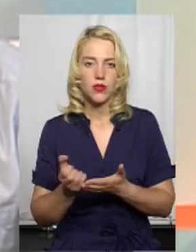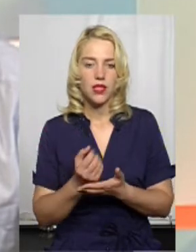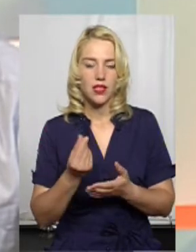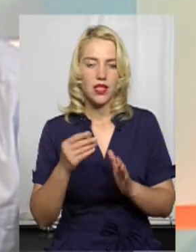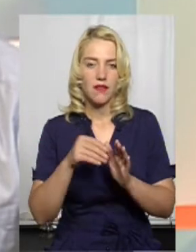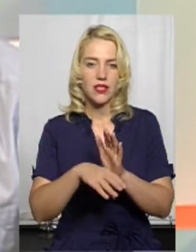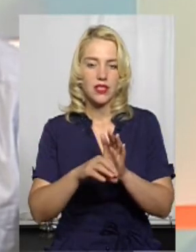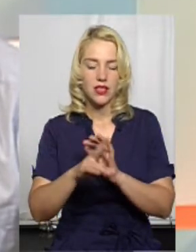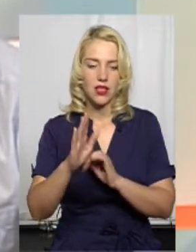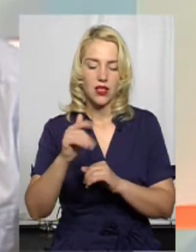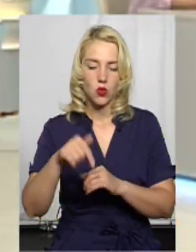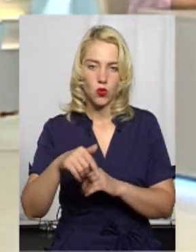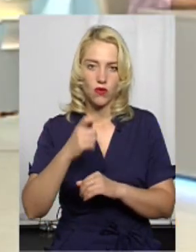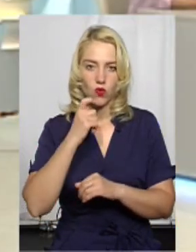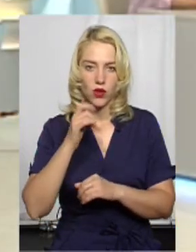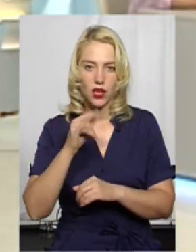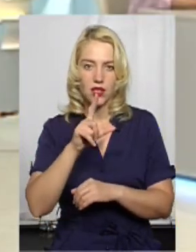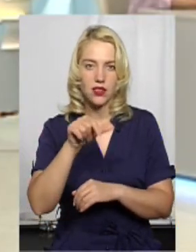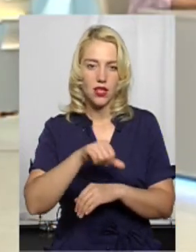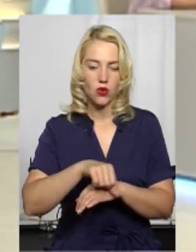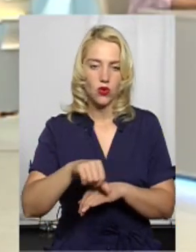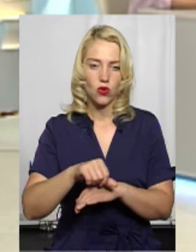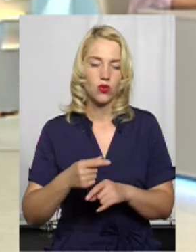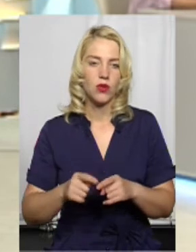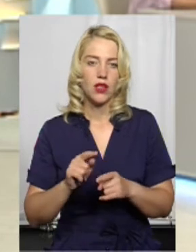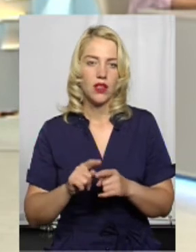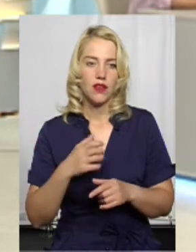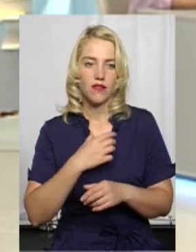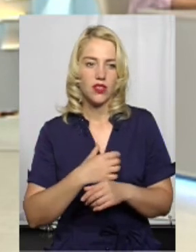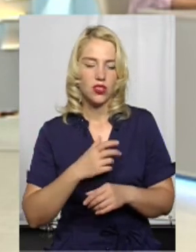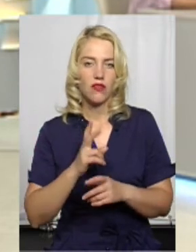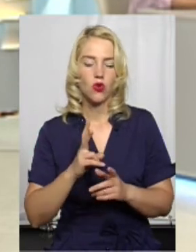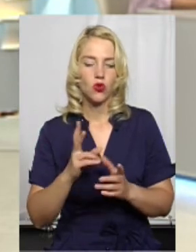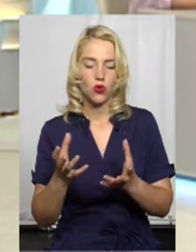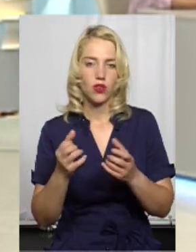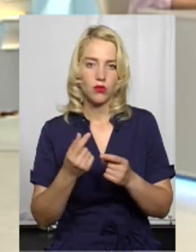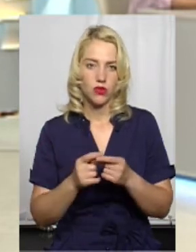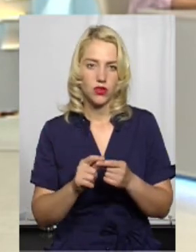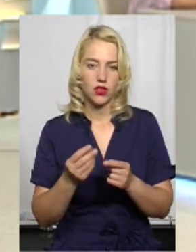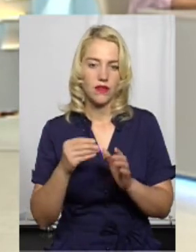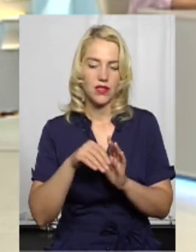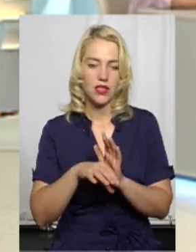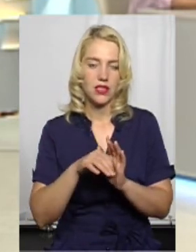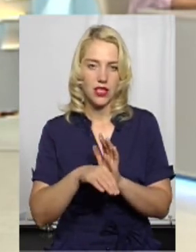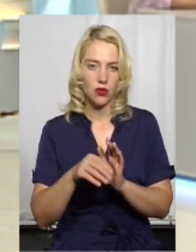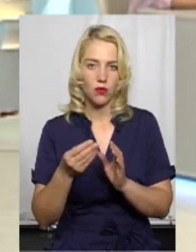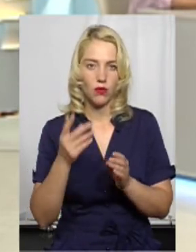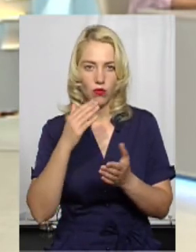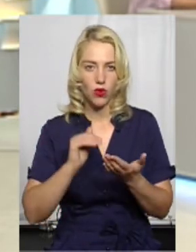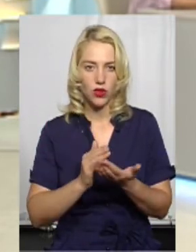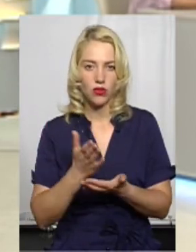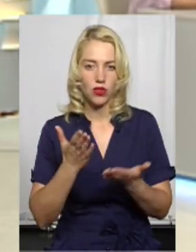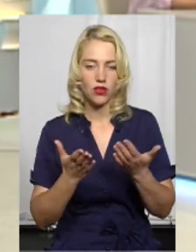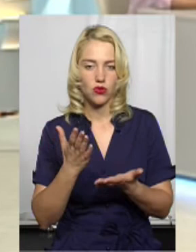за кордоном. Але тут дуже важливо вже імідж, статус того, хто отримує цю інвестиційну політику. Якщо є